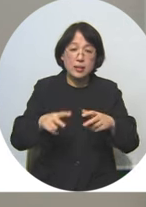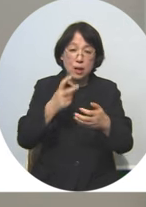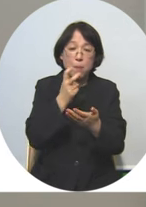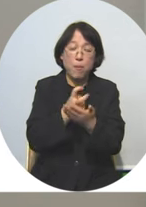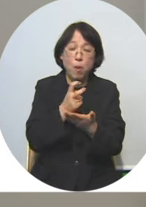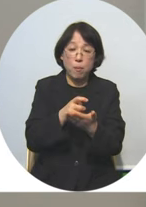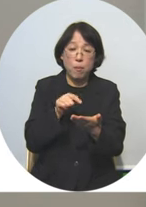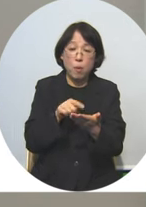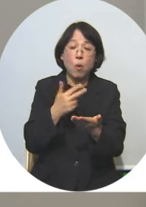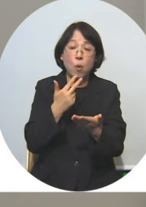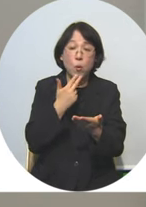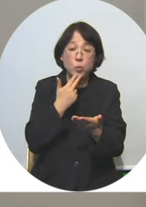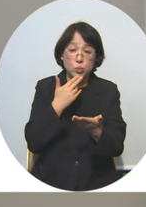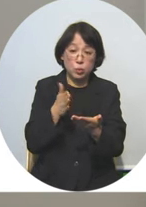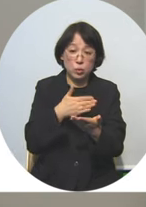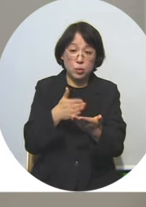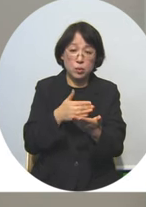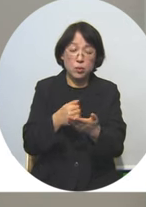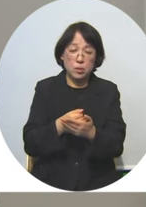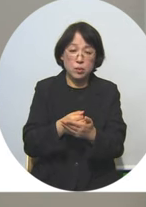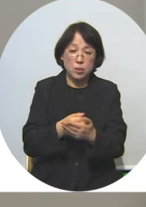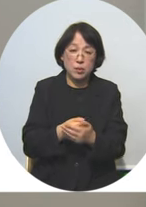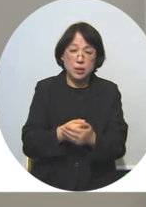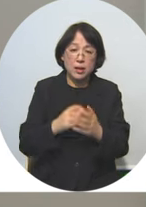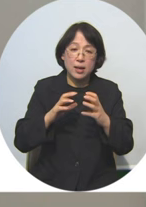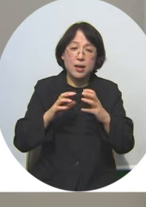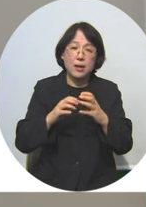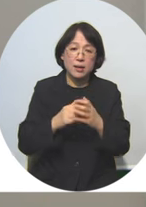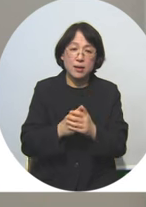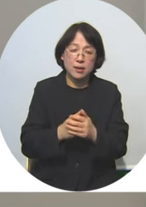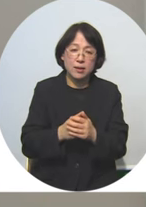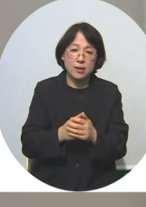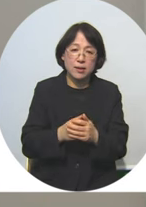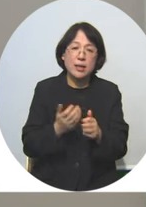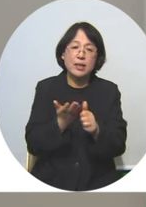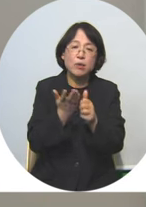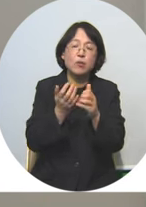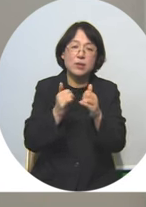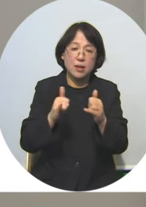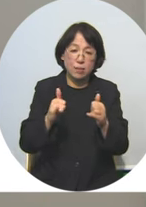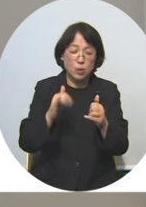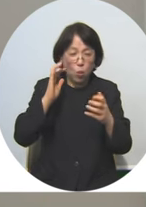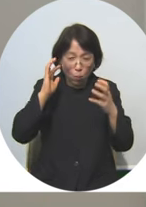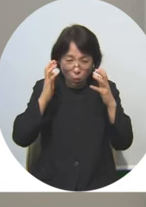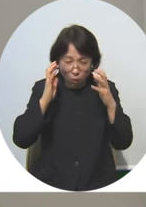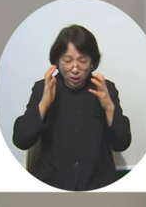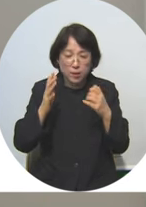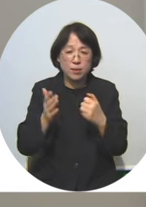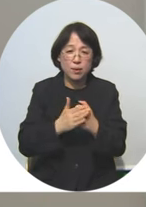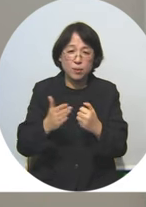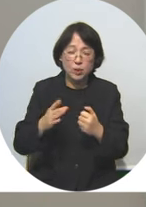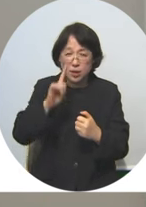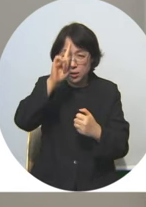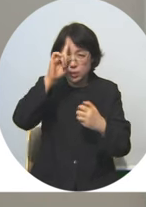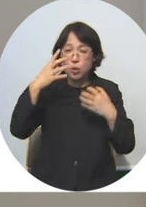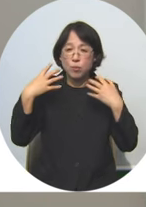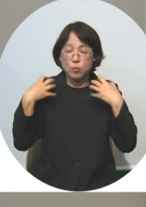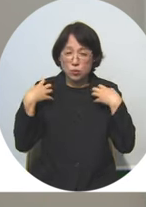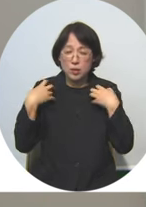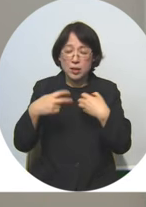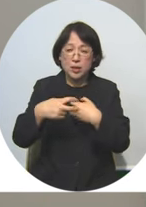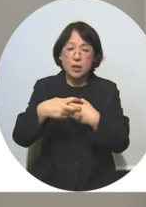그래서 소비자들이 이 부분에 대해서 혼란을 가지고 있기 때문에 정부에서는 이 부분을 전문수의사